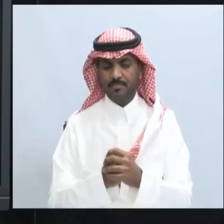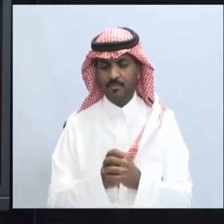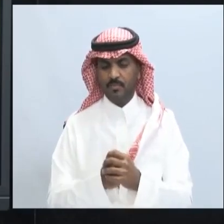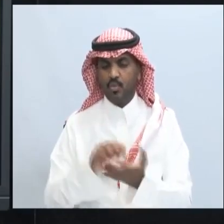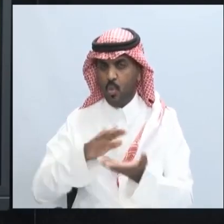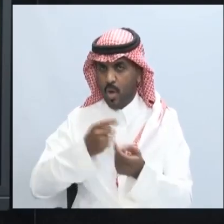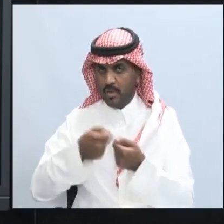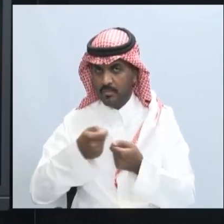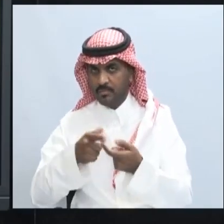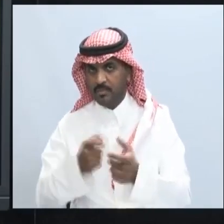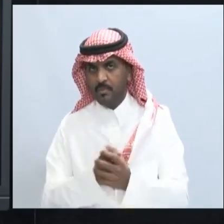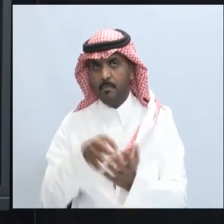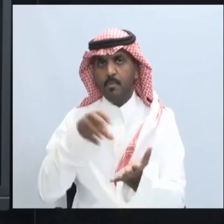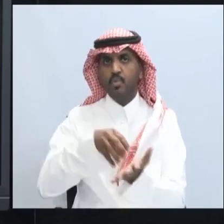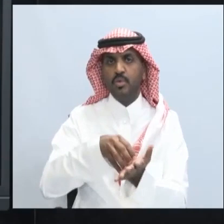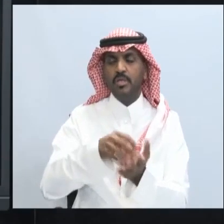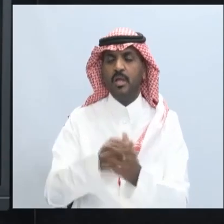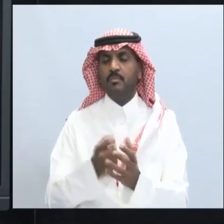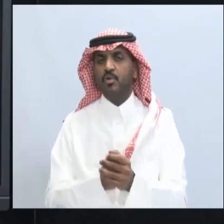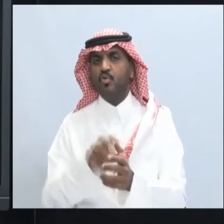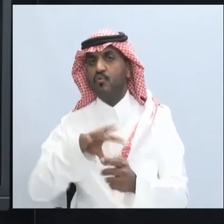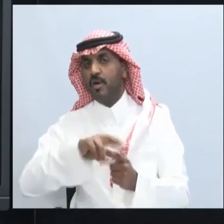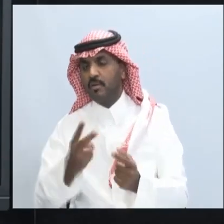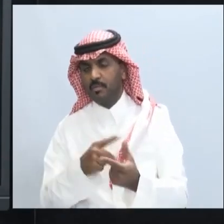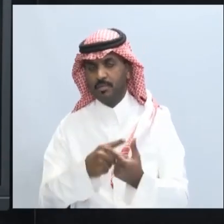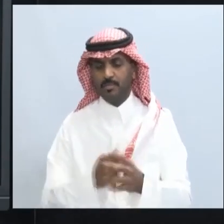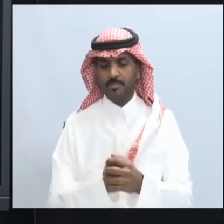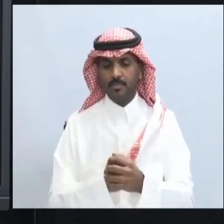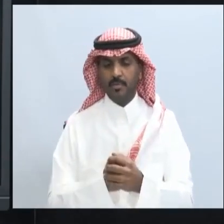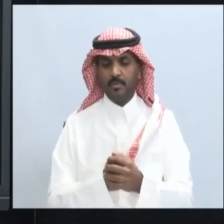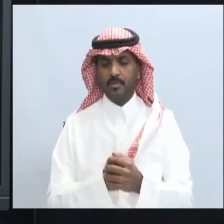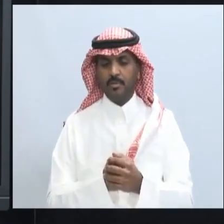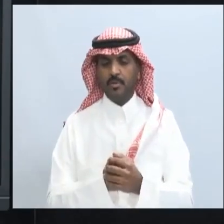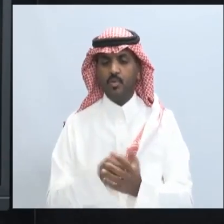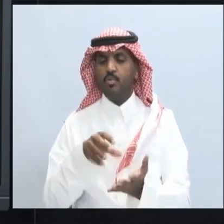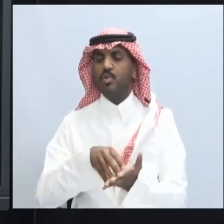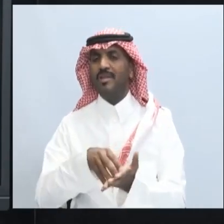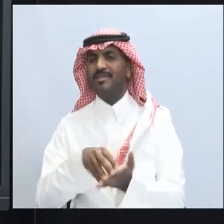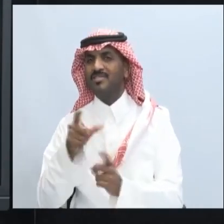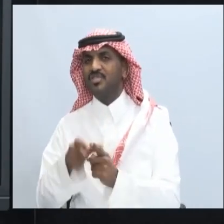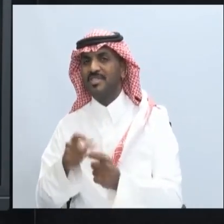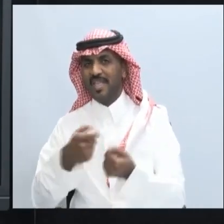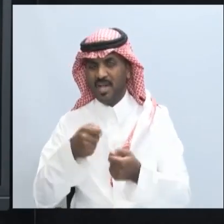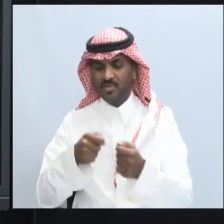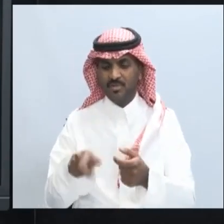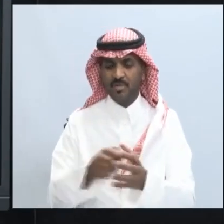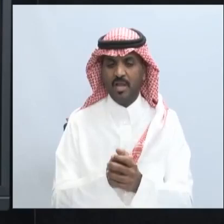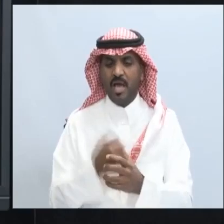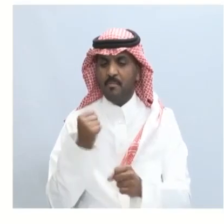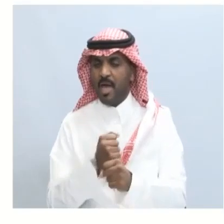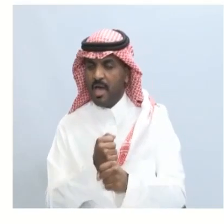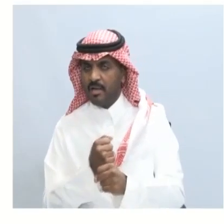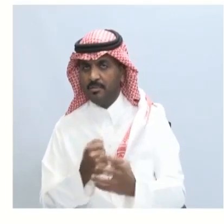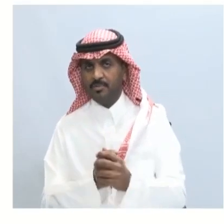يخاطب باعتبار موطنه العام فيفرق بين الامرين فالمو طن الخاص للتاجر هو الموطن الخاص الذي يزاول فيه الاعمال